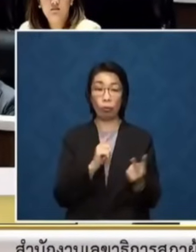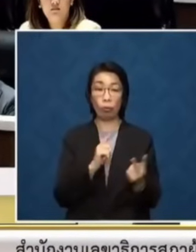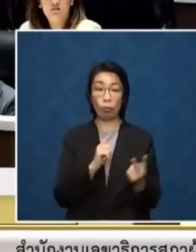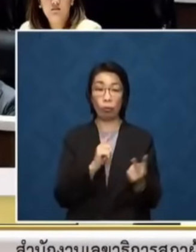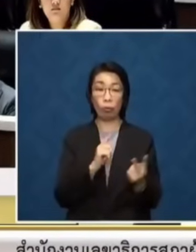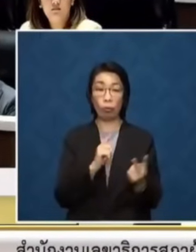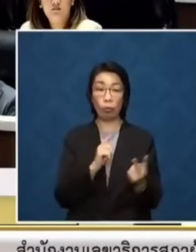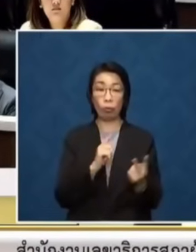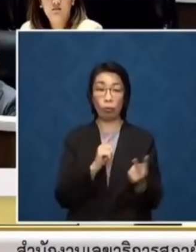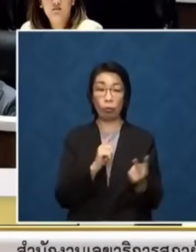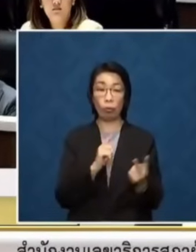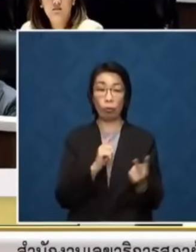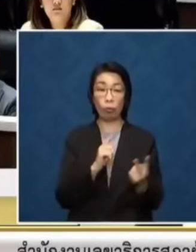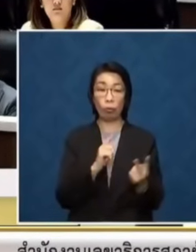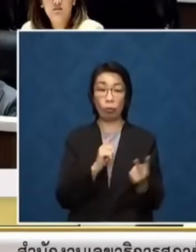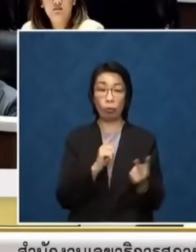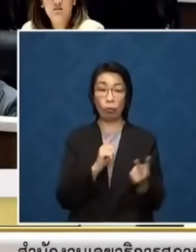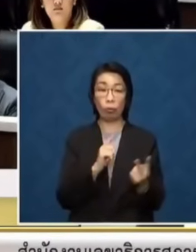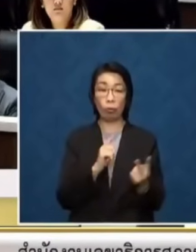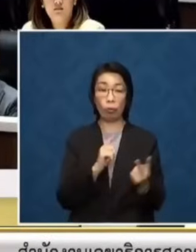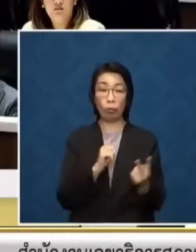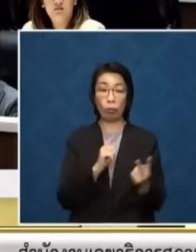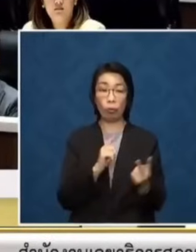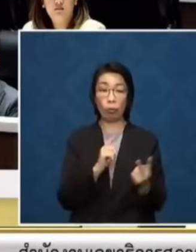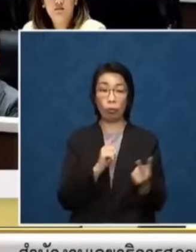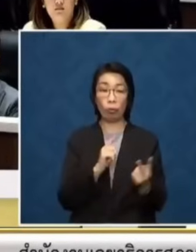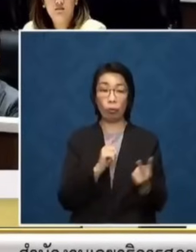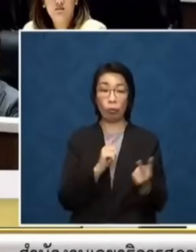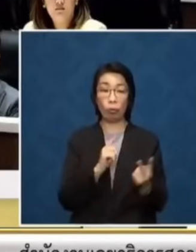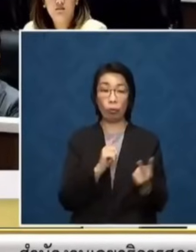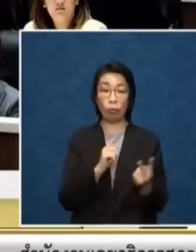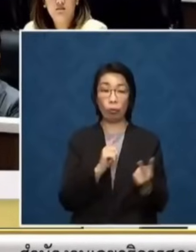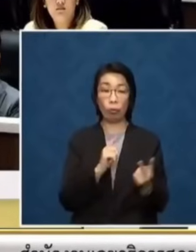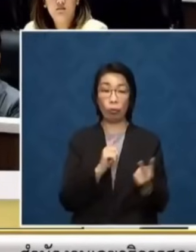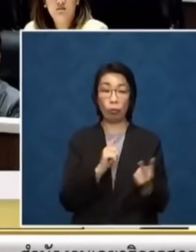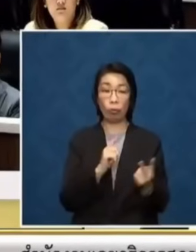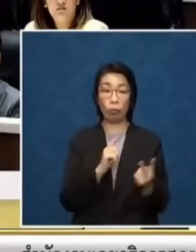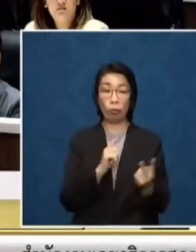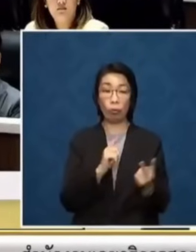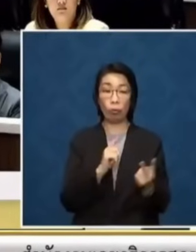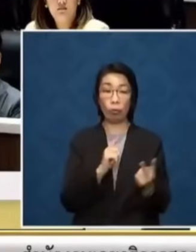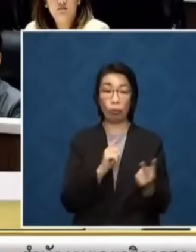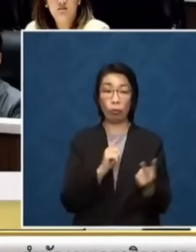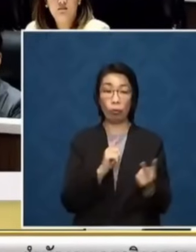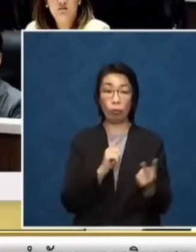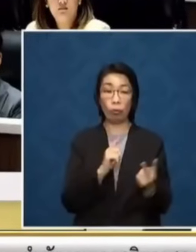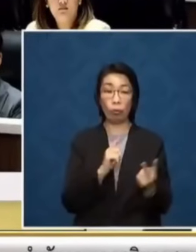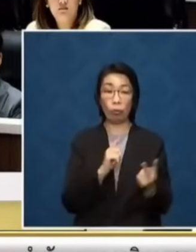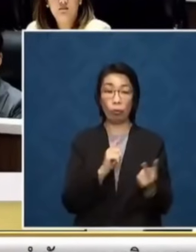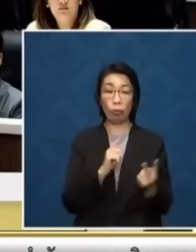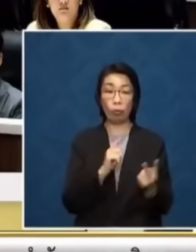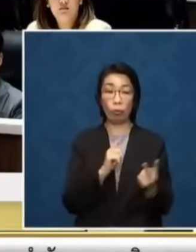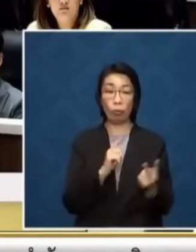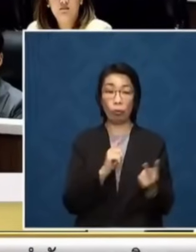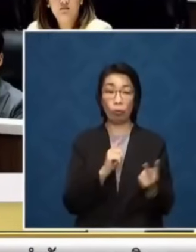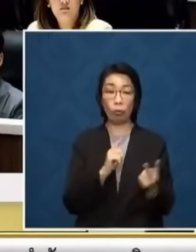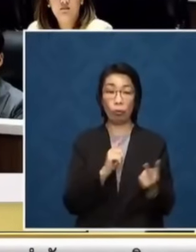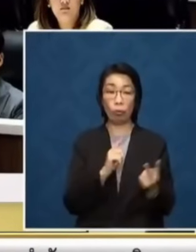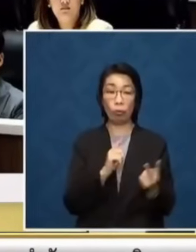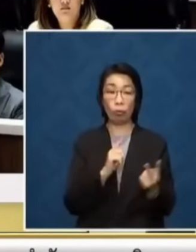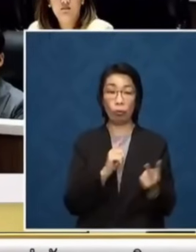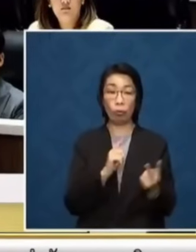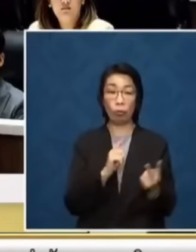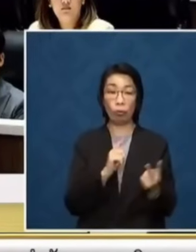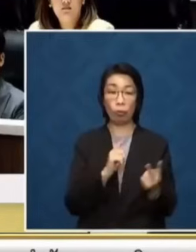ราบว่าเศรษฐาทวีสินจะมาชี้แจงตั้งแต่เมื่อวานนี้วงเล็บเศรษฐาเป็นคนโพสต์ว่าจะมาชี้แจ